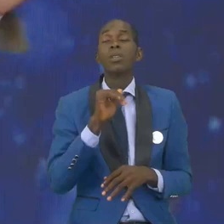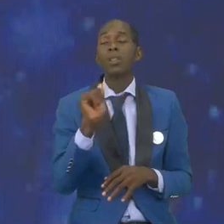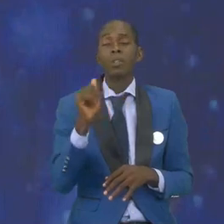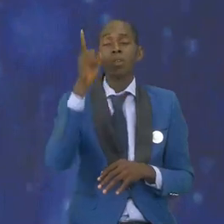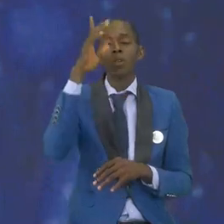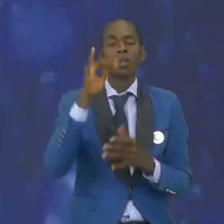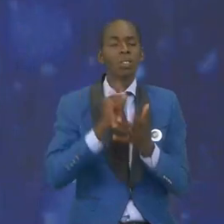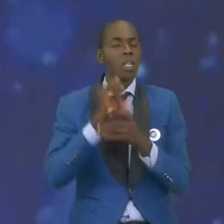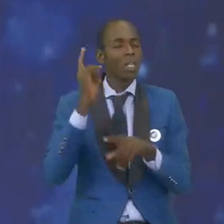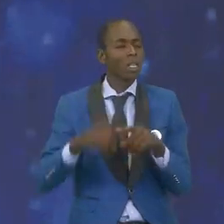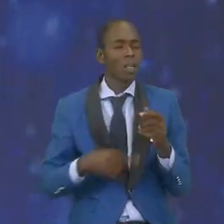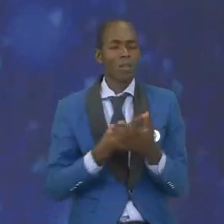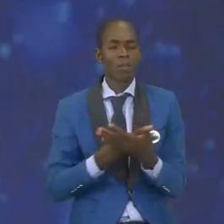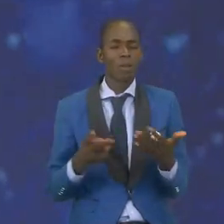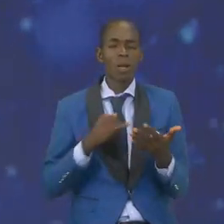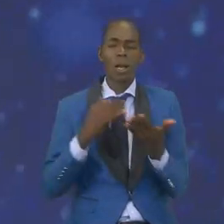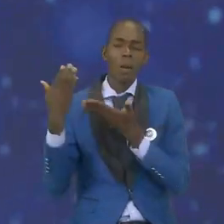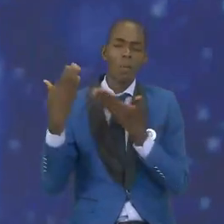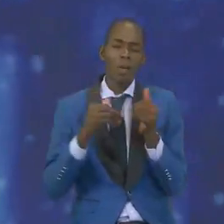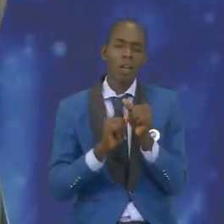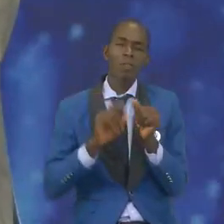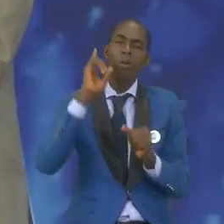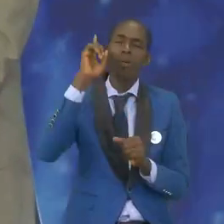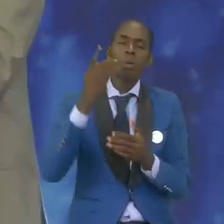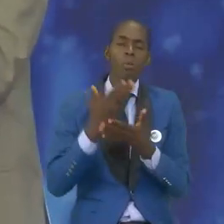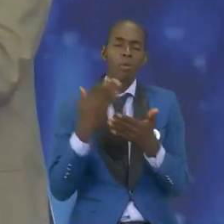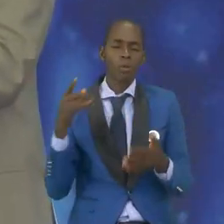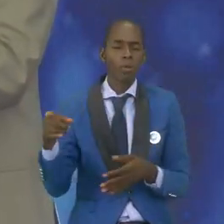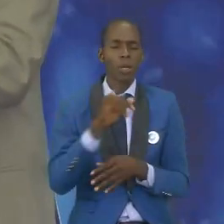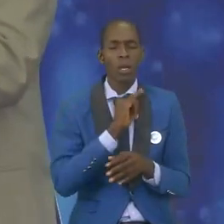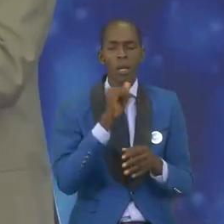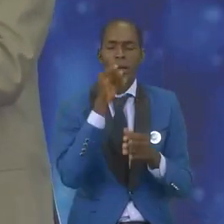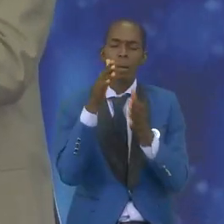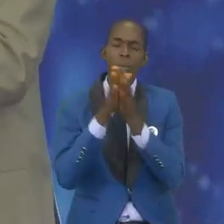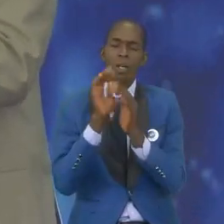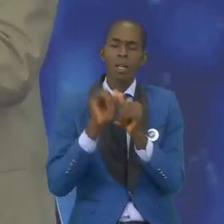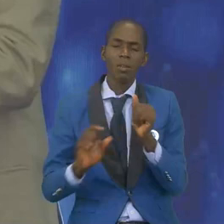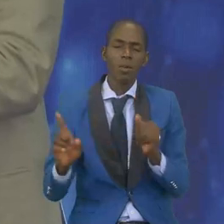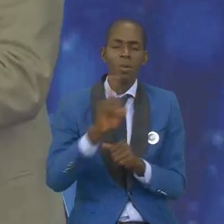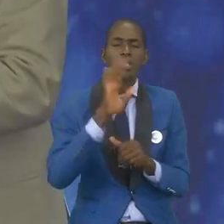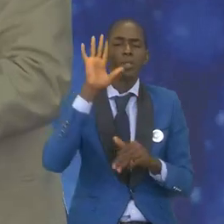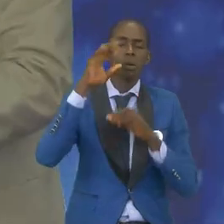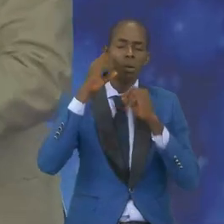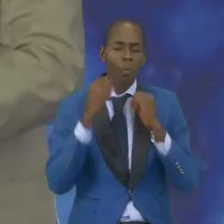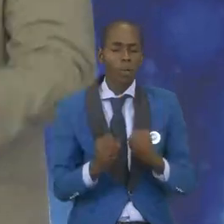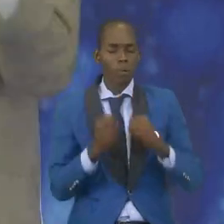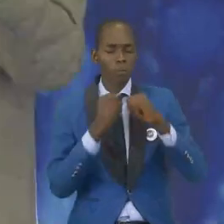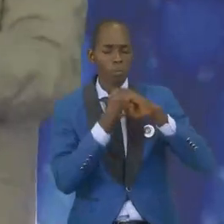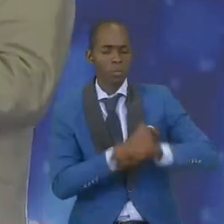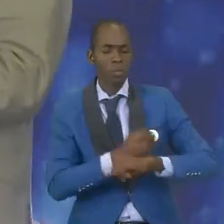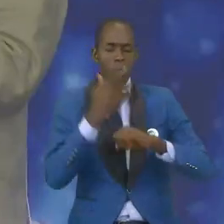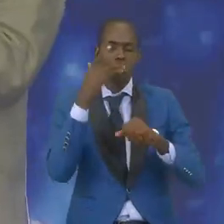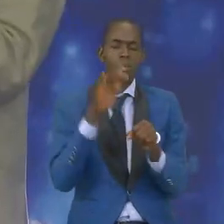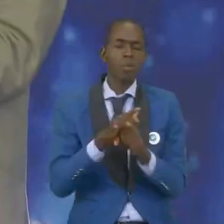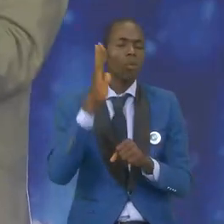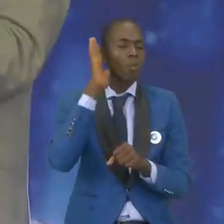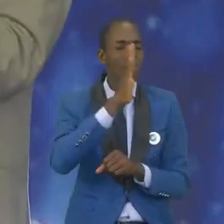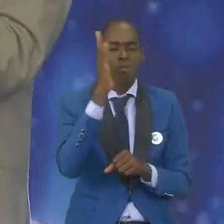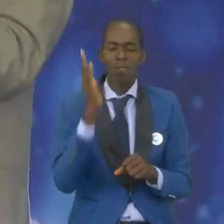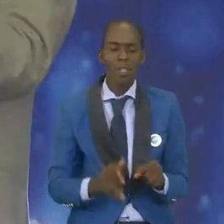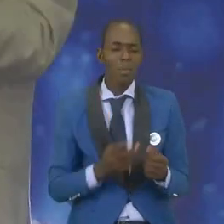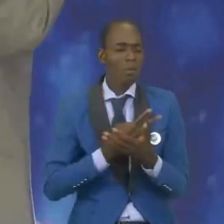Dieu, un Dieu impartial, un Dieu qui ne peut échouer. J'amène tout le monde devant toi. Je demande que ta